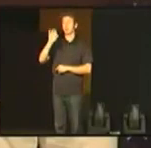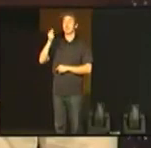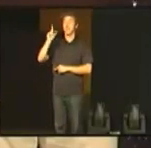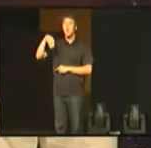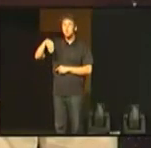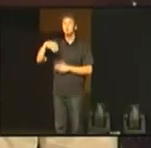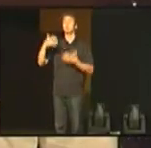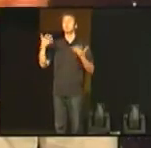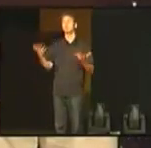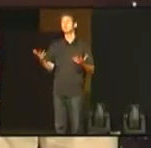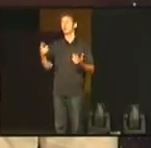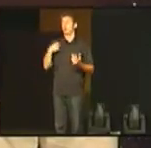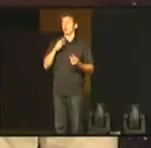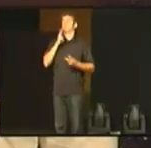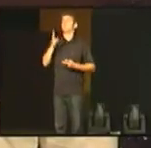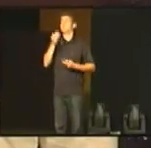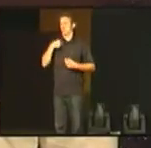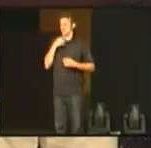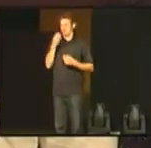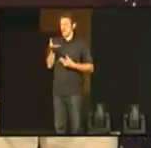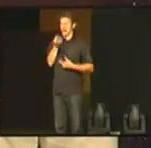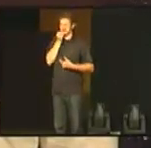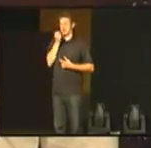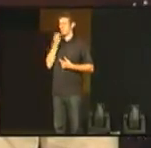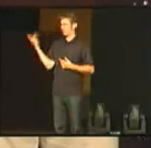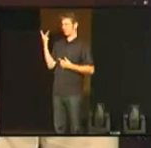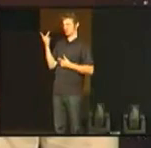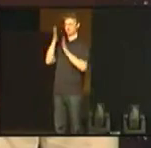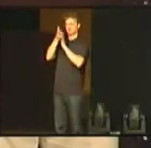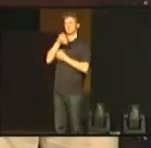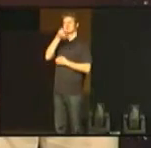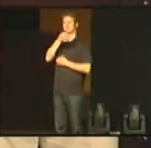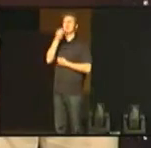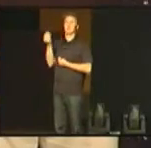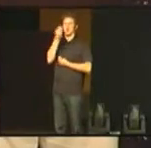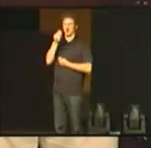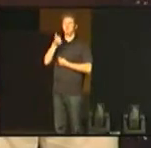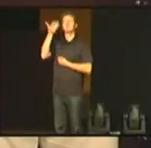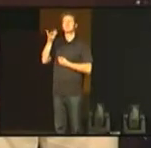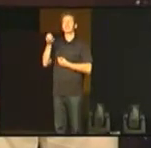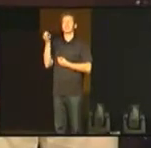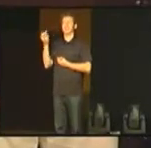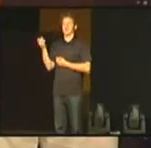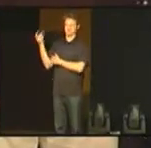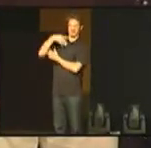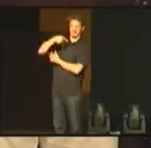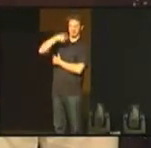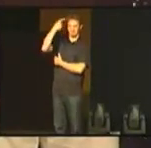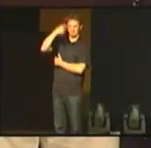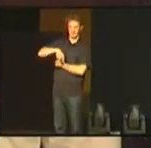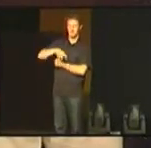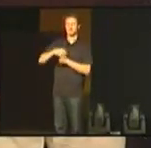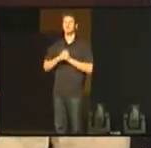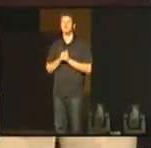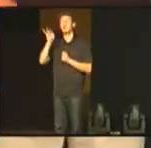Doncs jo, com que tenen que parlar ells i segur que són coses molt més importants o molt més, en el moment que vivim,